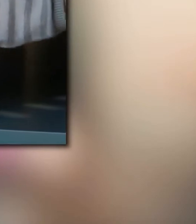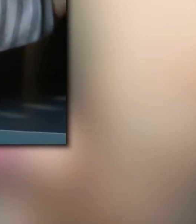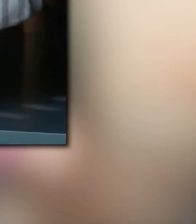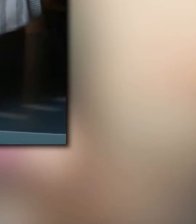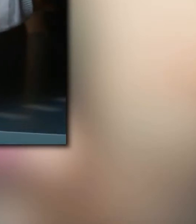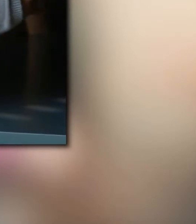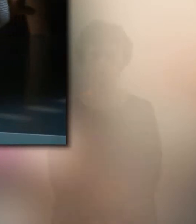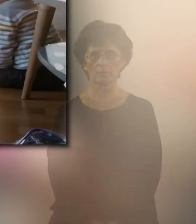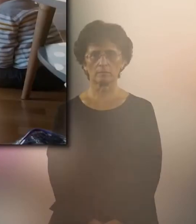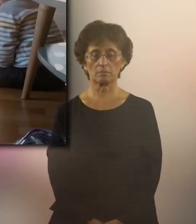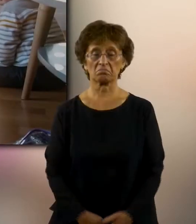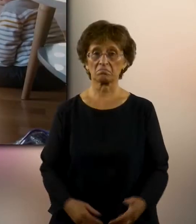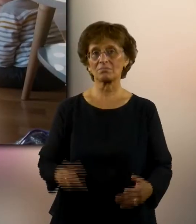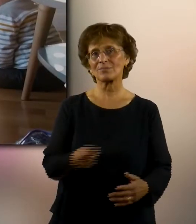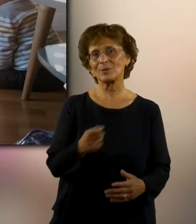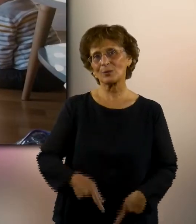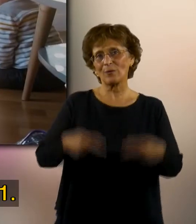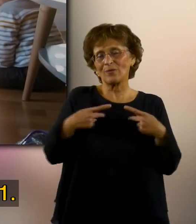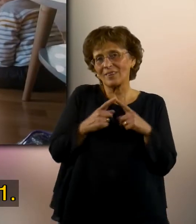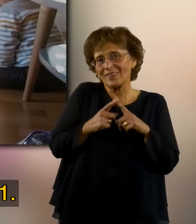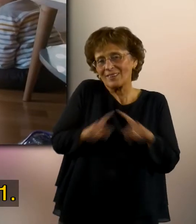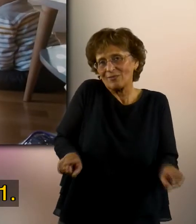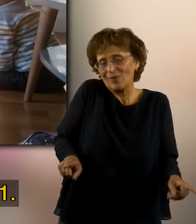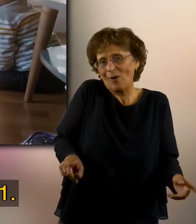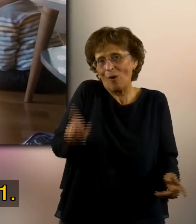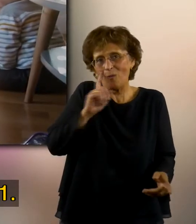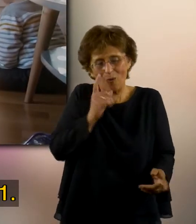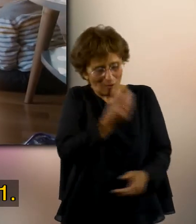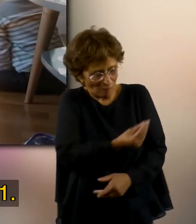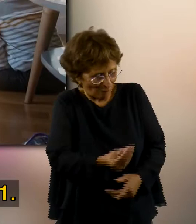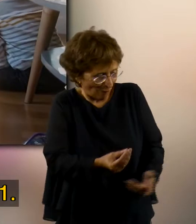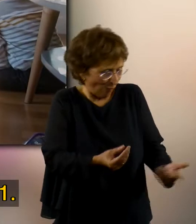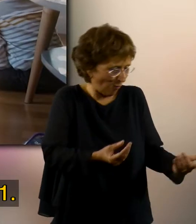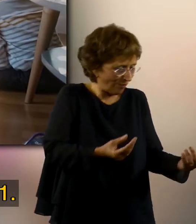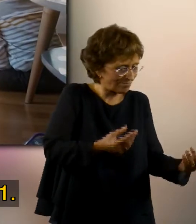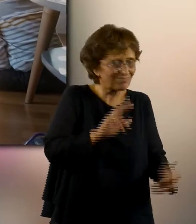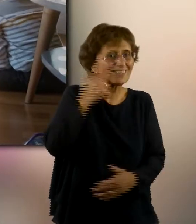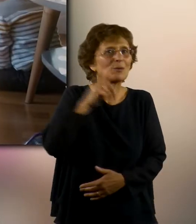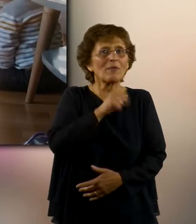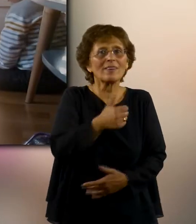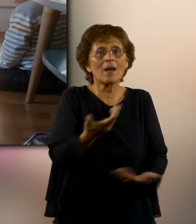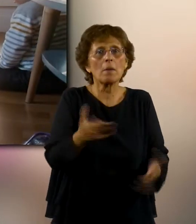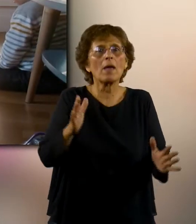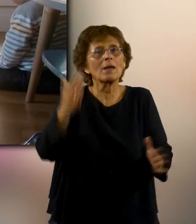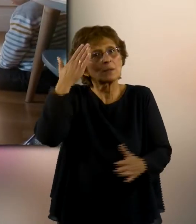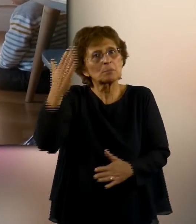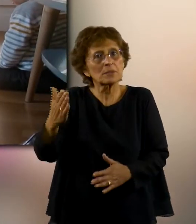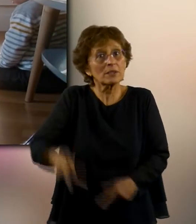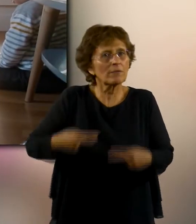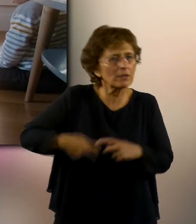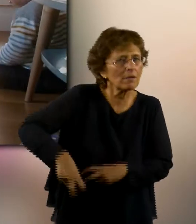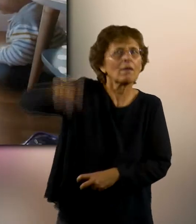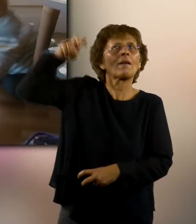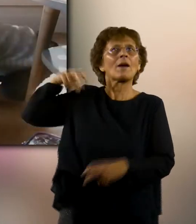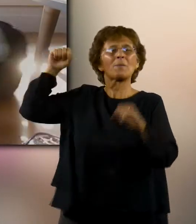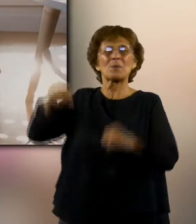dans l'eau nagent. Notre vie est différente parce qu'Antonin est porteur de trisomie 21. Mais si c'était à refaire,